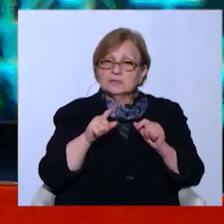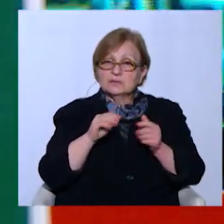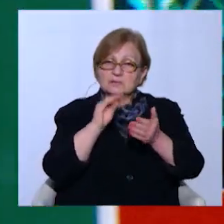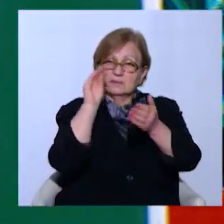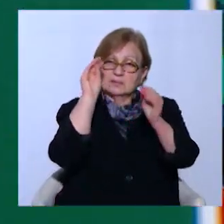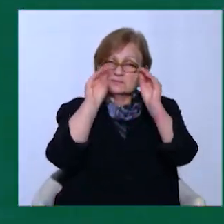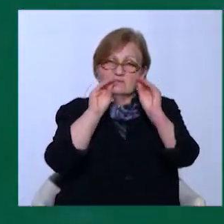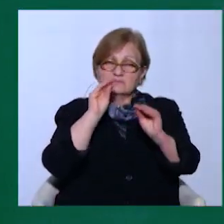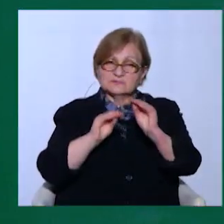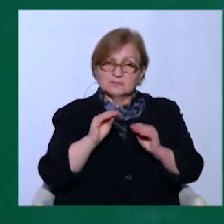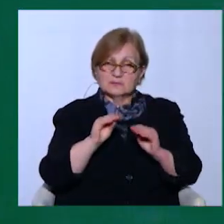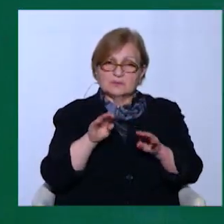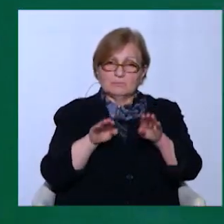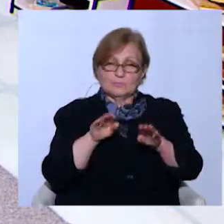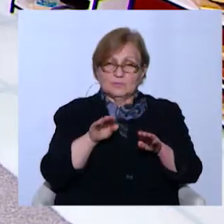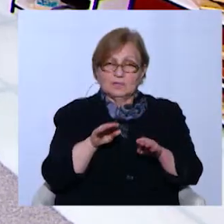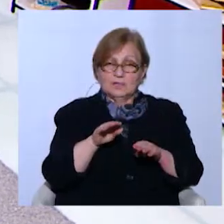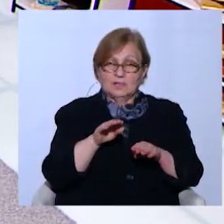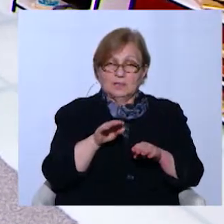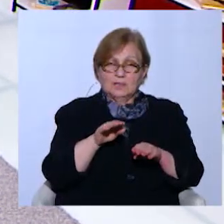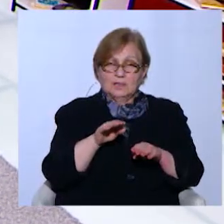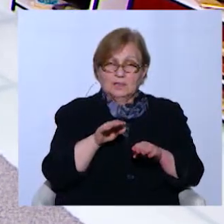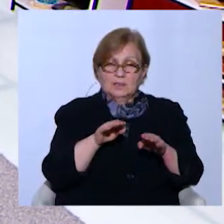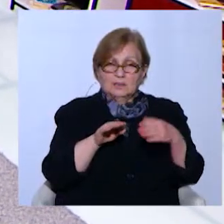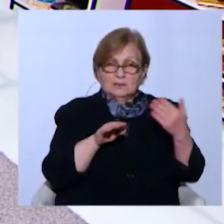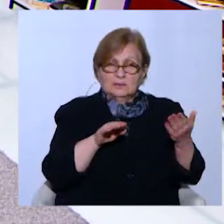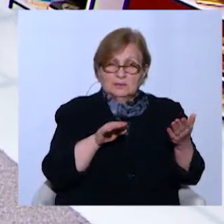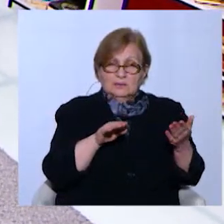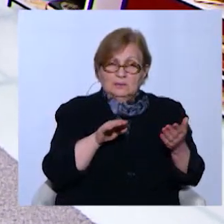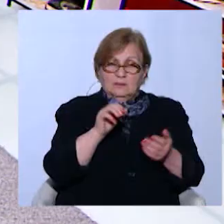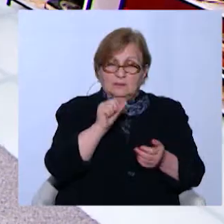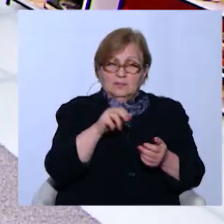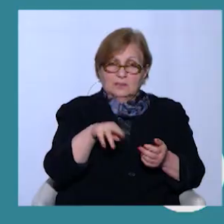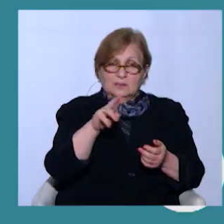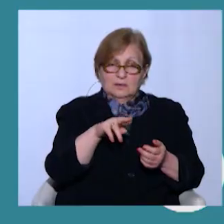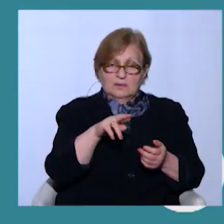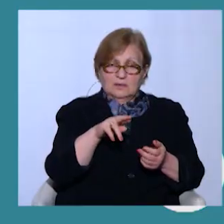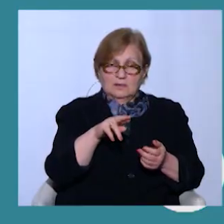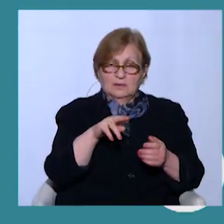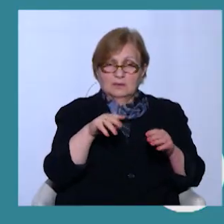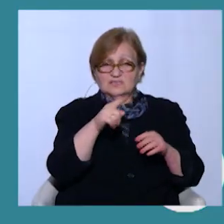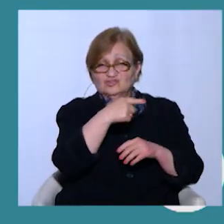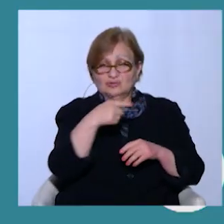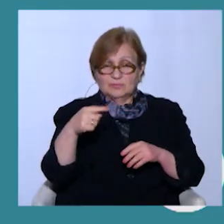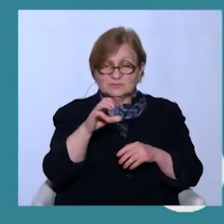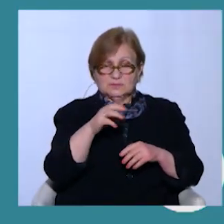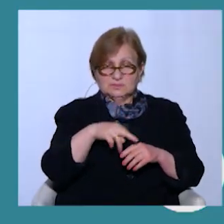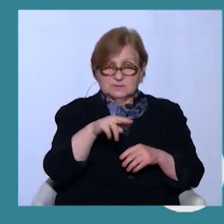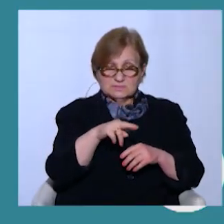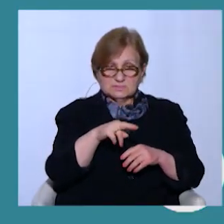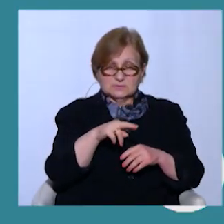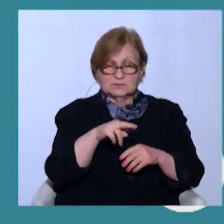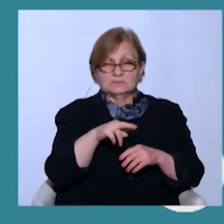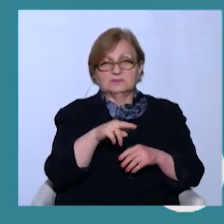ნახეთ, პროპორცია. AD, აი დაბლა მარცხენა კუთხეში წერია. AD ისე შეეფარდება CD-ს, ანუ AD